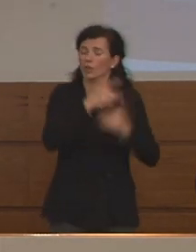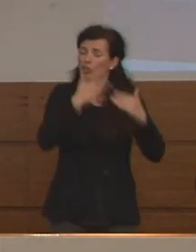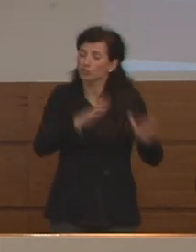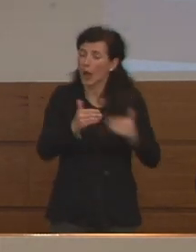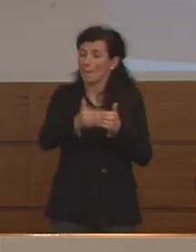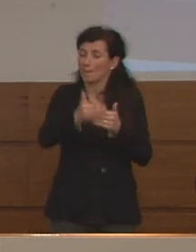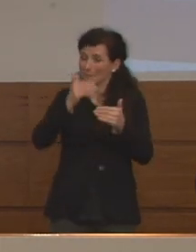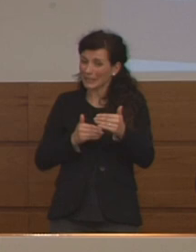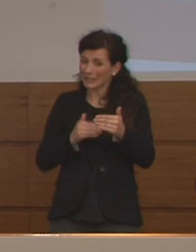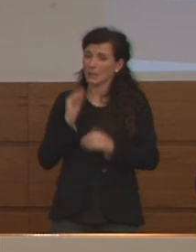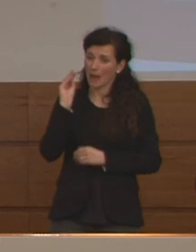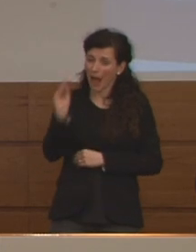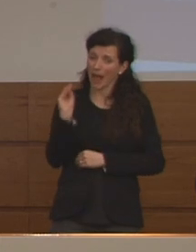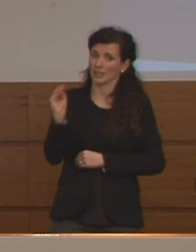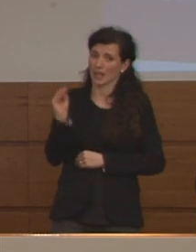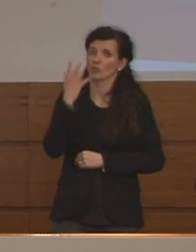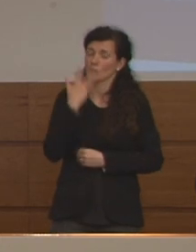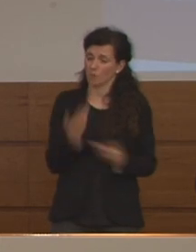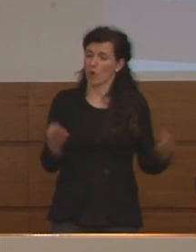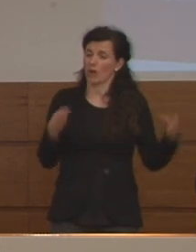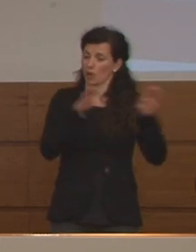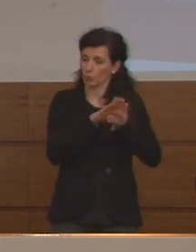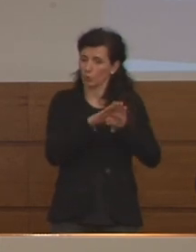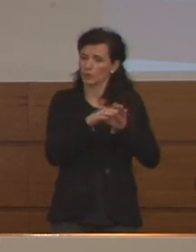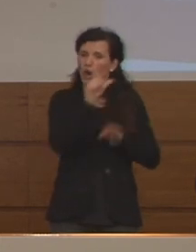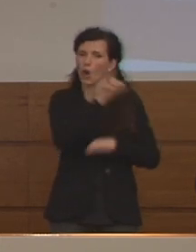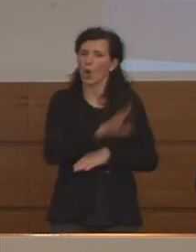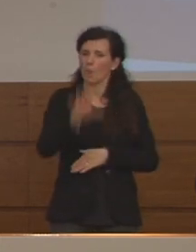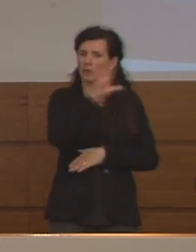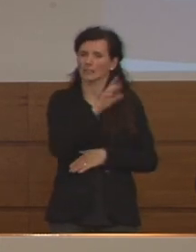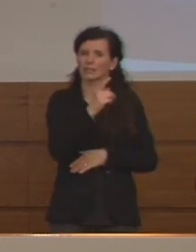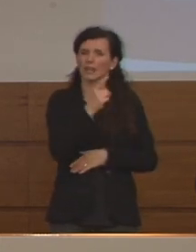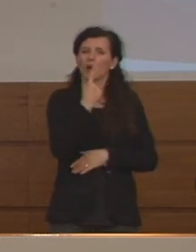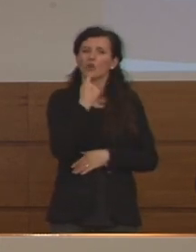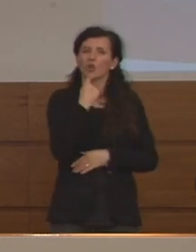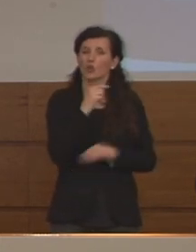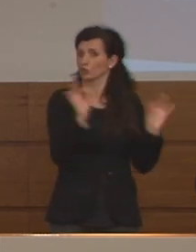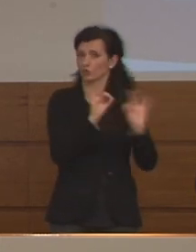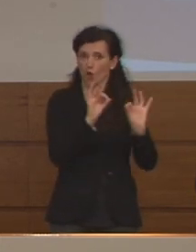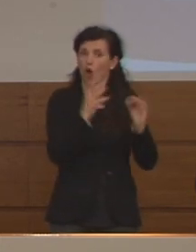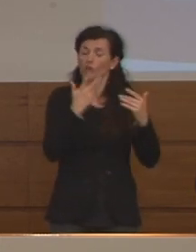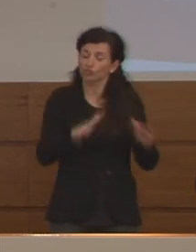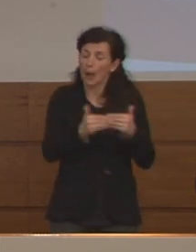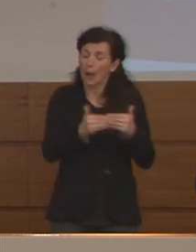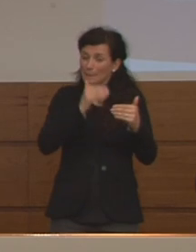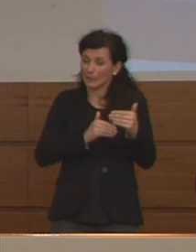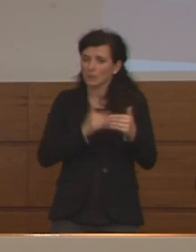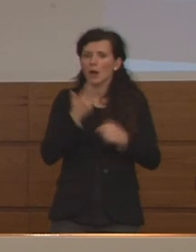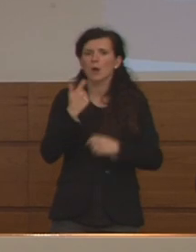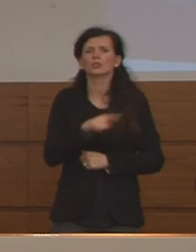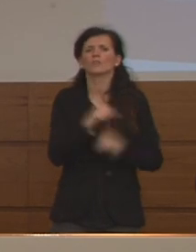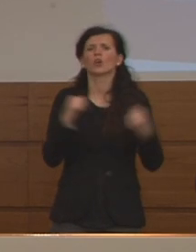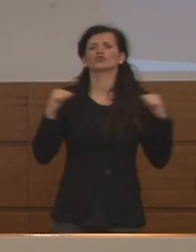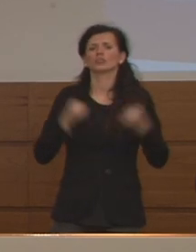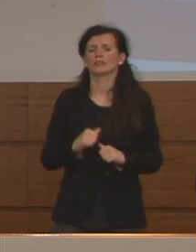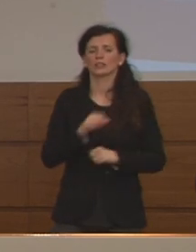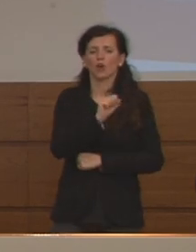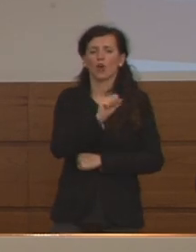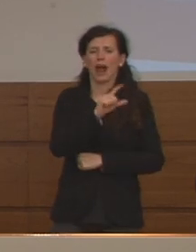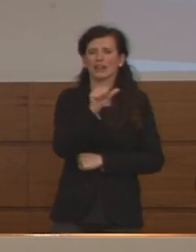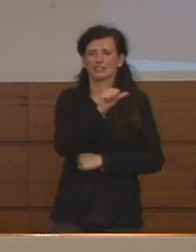zona che tutta la lombardia divenisse zona rossa in modo che se il cittadino di alzano di nembro anziché